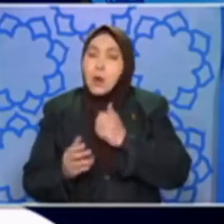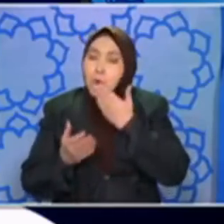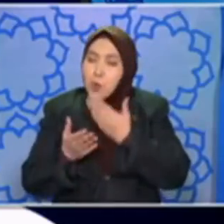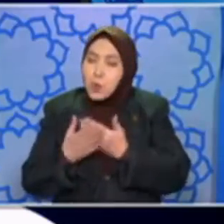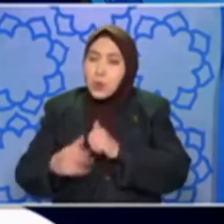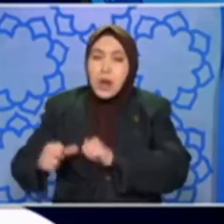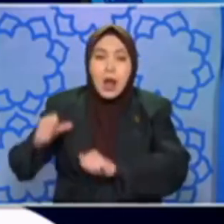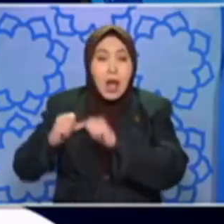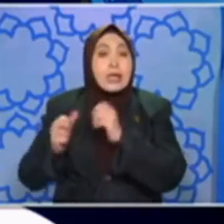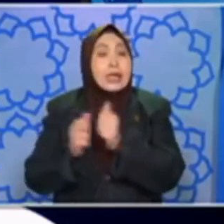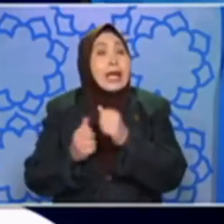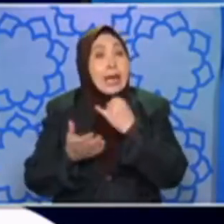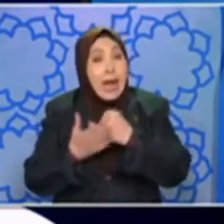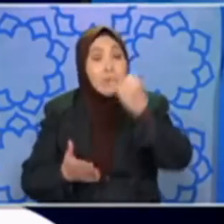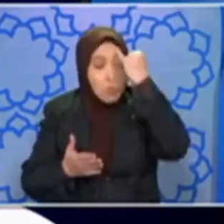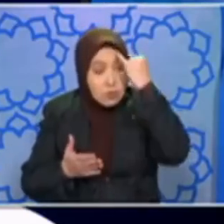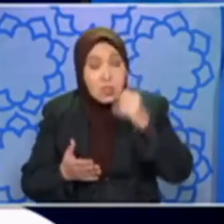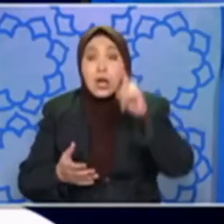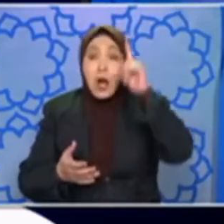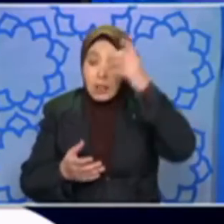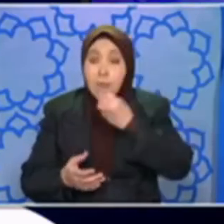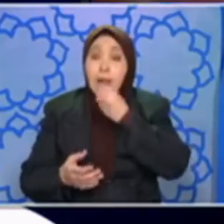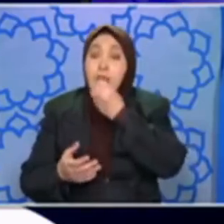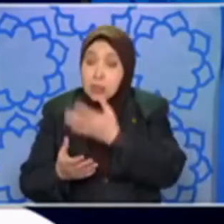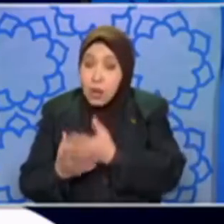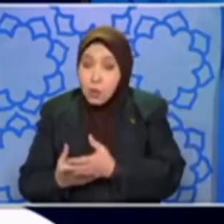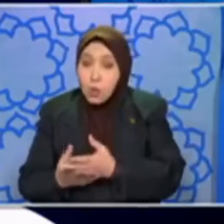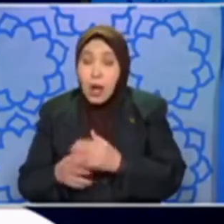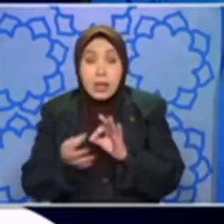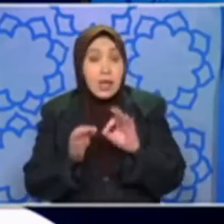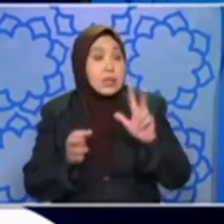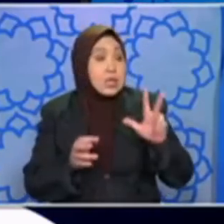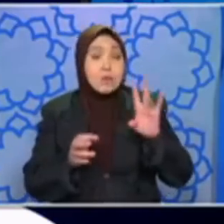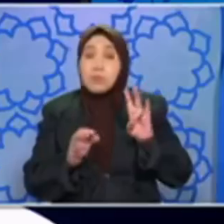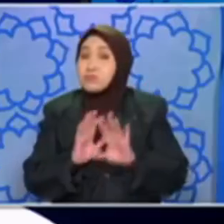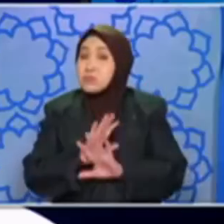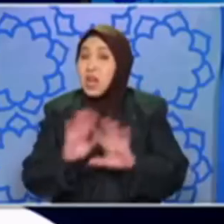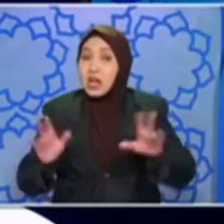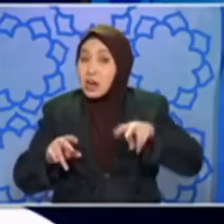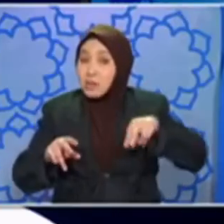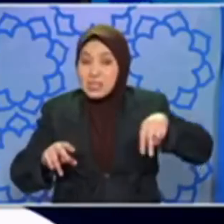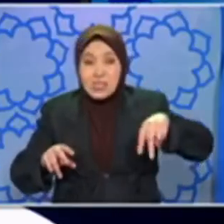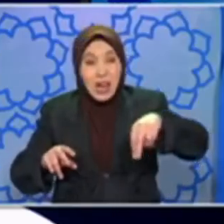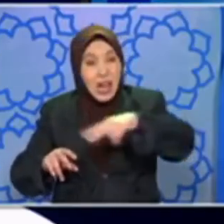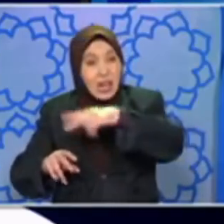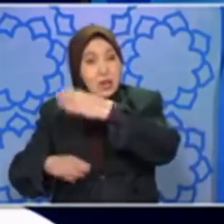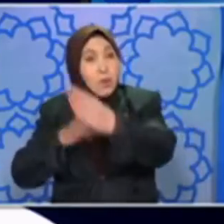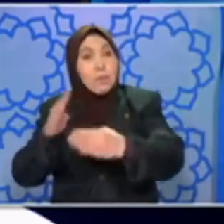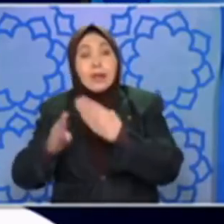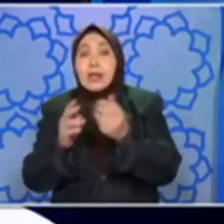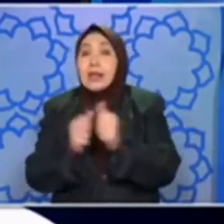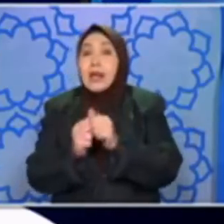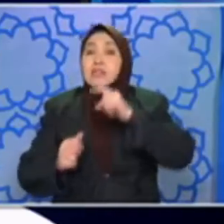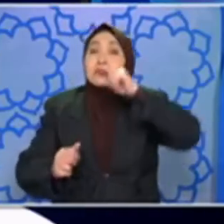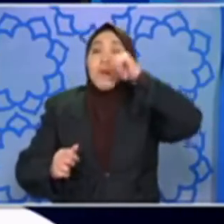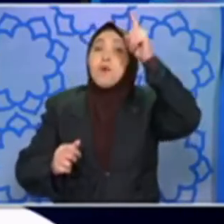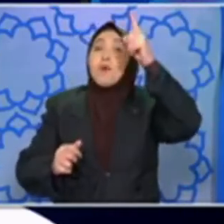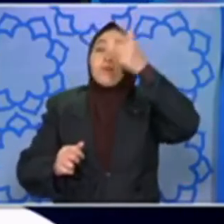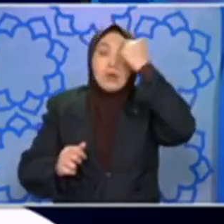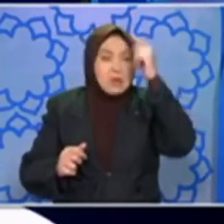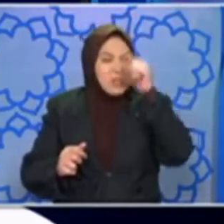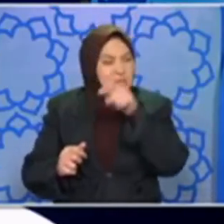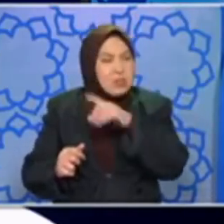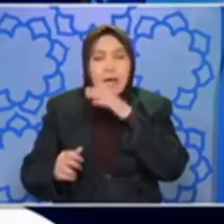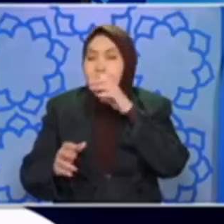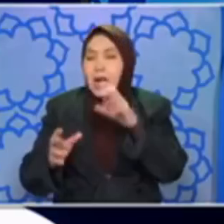Tapi dengan ilmu juga Allah kata pada ayat 37, dan janganlah kamu berjalan di muka bumi ini dengan sombong, kerana sesungguhnya kamu tidak akan